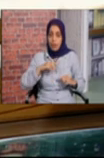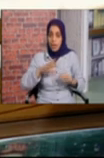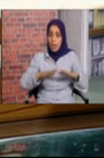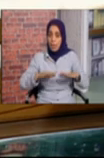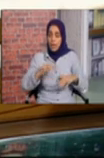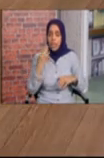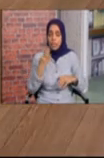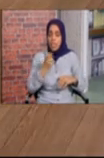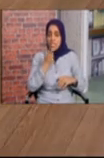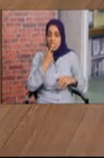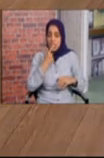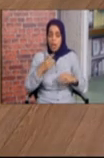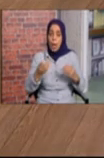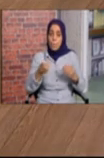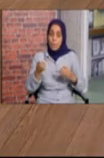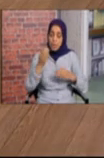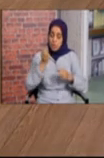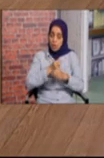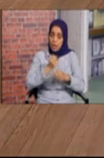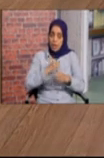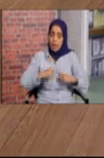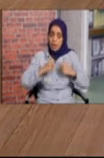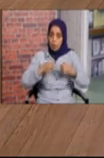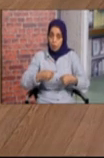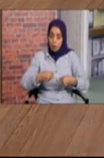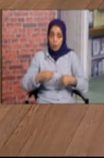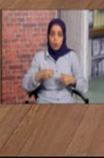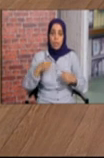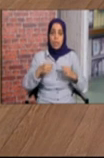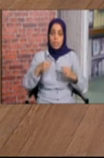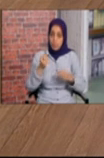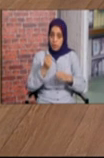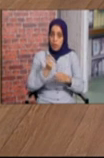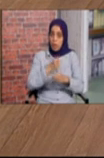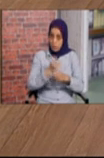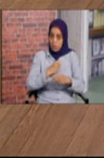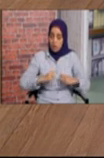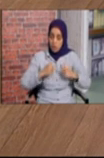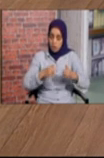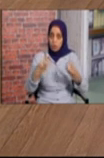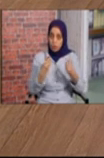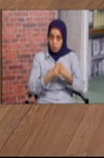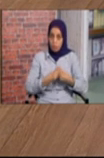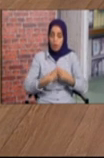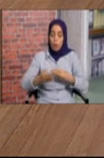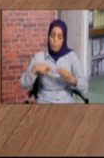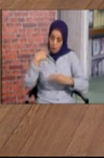بقالنا 3 سنين بنشتغل على متطلبات مؤشر جي بي مورجان علشان مصر تقدر تنضم إليه مرة